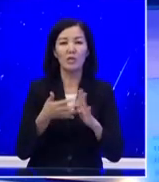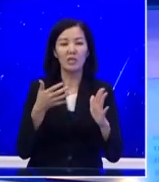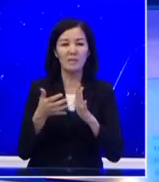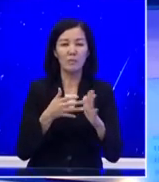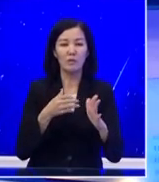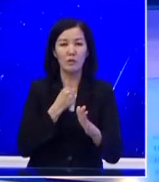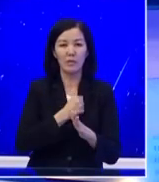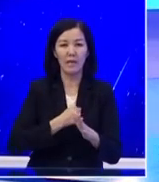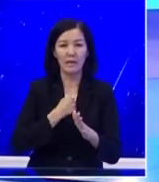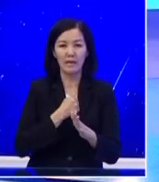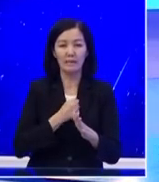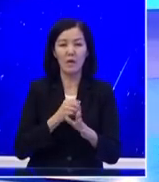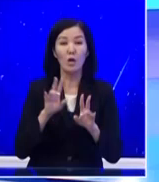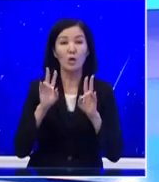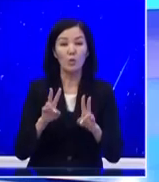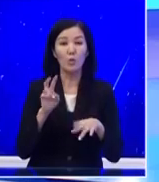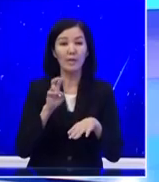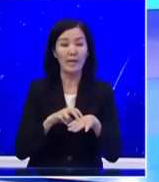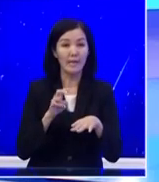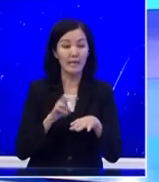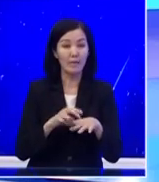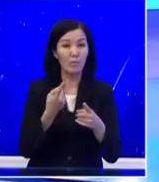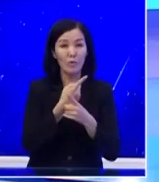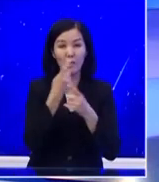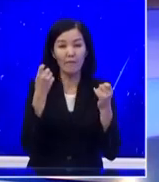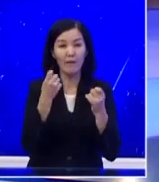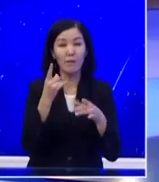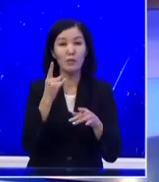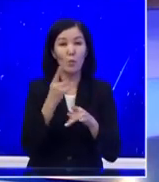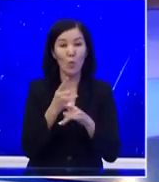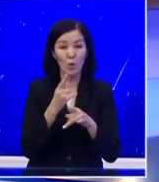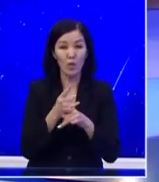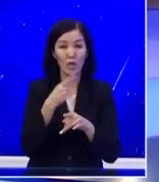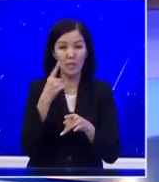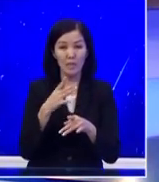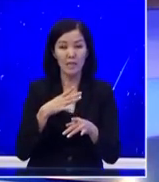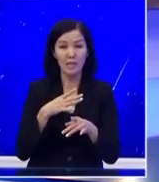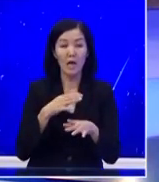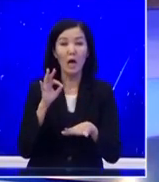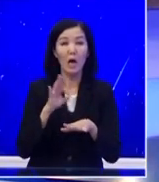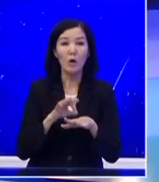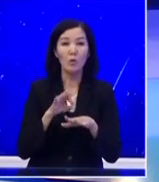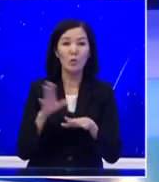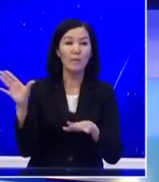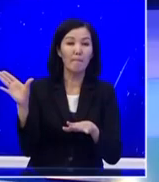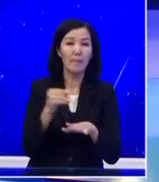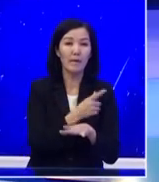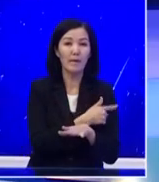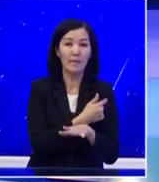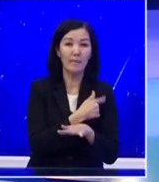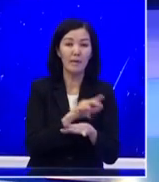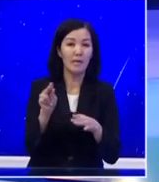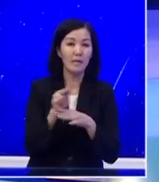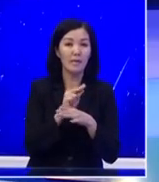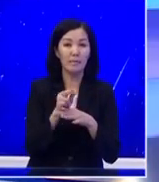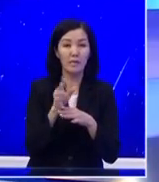жетіспеушілігіне наразы. Бірақ дәрігерлер бұл мәліметті жоққа шығарып отыр. Тек науқастың барлығы емханаларда емделе бермеуі мүмкін.